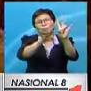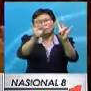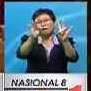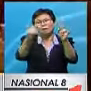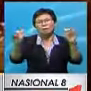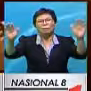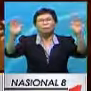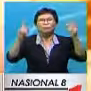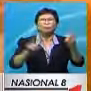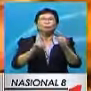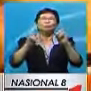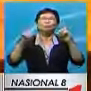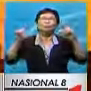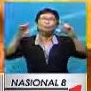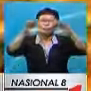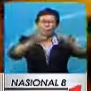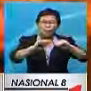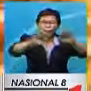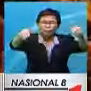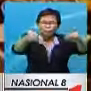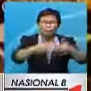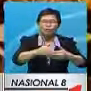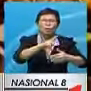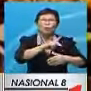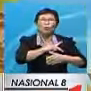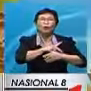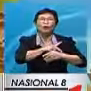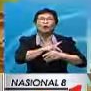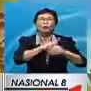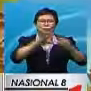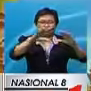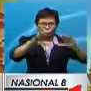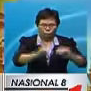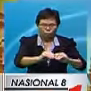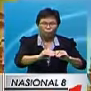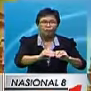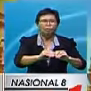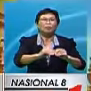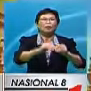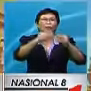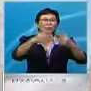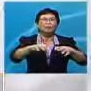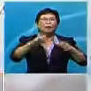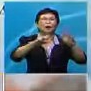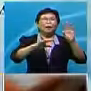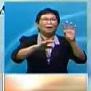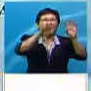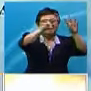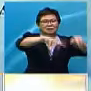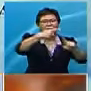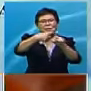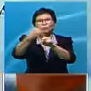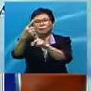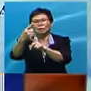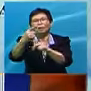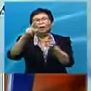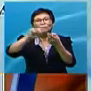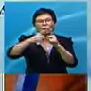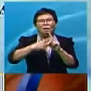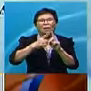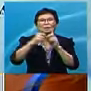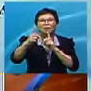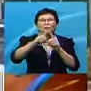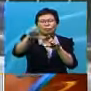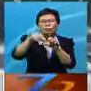pertemuan tertutup semua ketua negara anggota. Ia akan disusuli dengan sidang kemuncak ASEAN Jambor 1 dengan rakan dialog termasuk